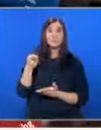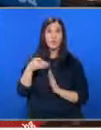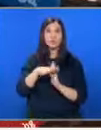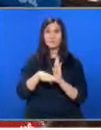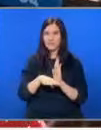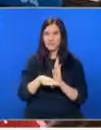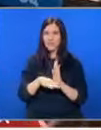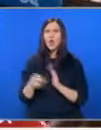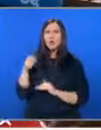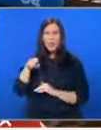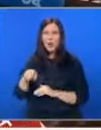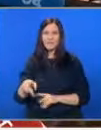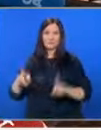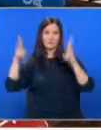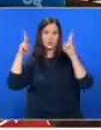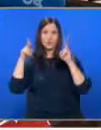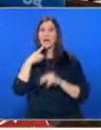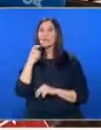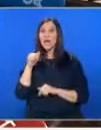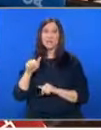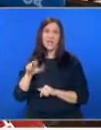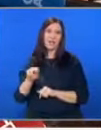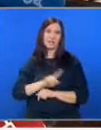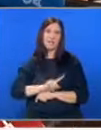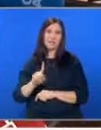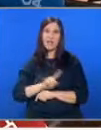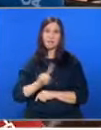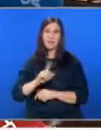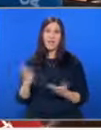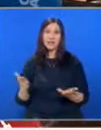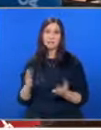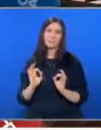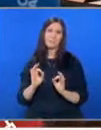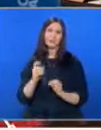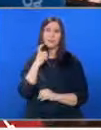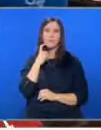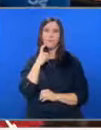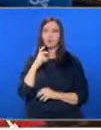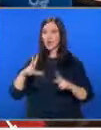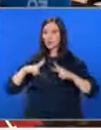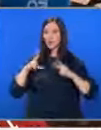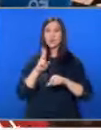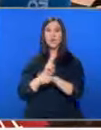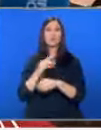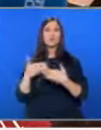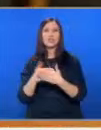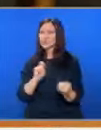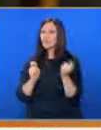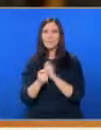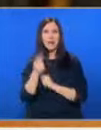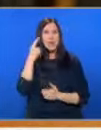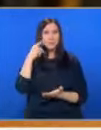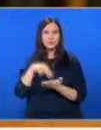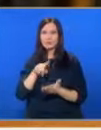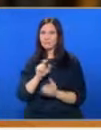списък. Тогава гласуваха за. Сега казва не. Не дейте, но типично за Борисов. Сутриновите вечер да се сменя позицията.